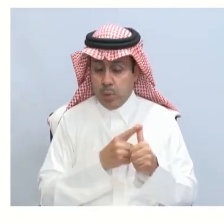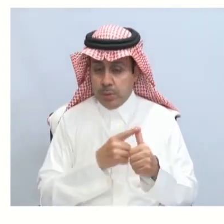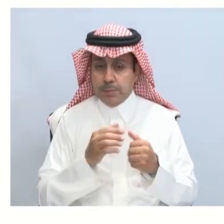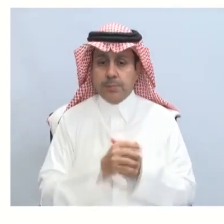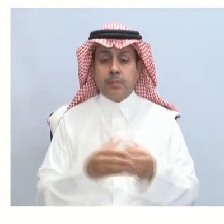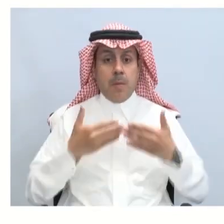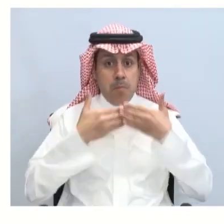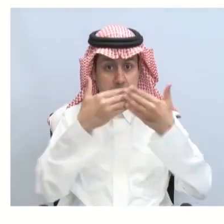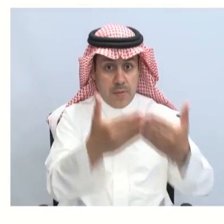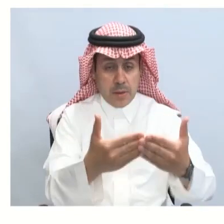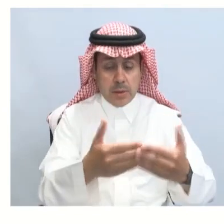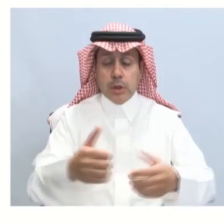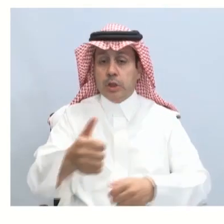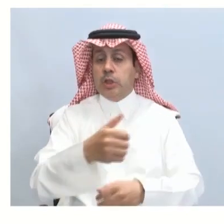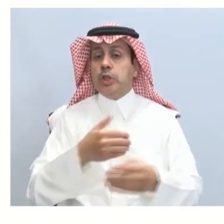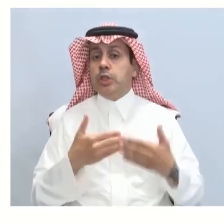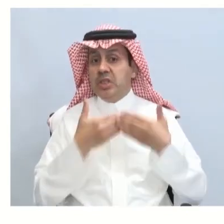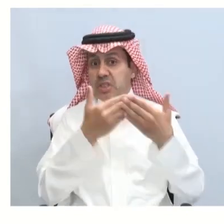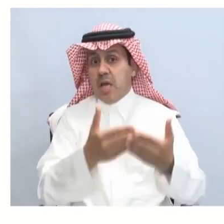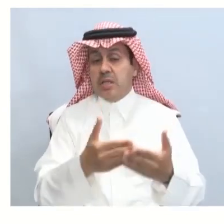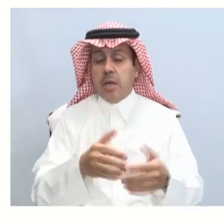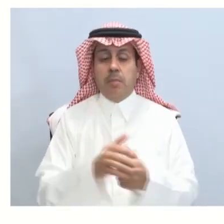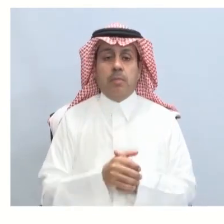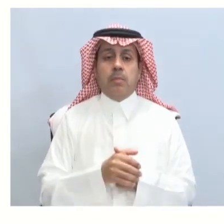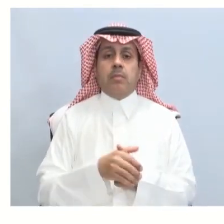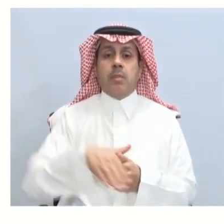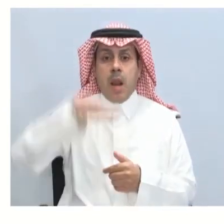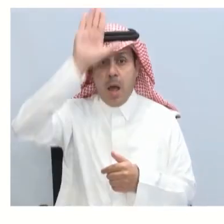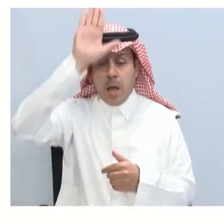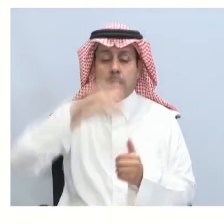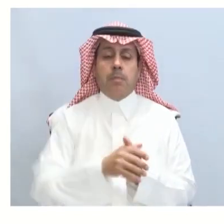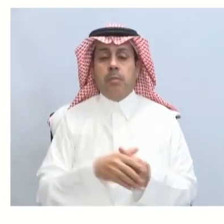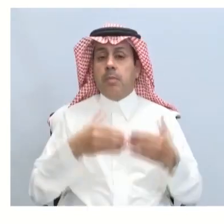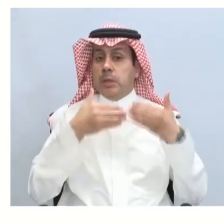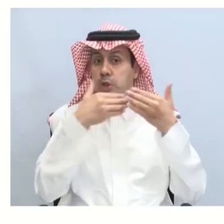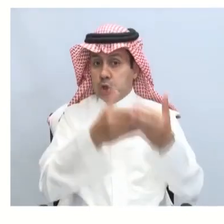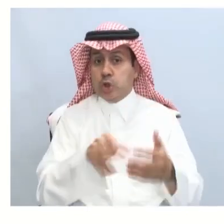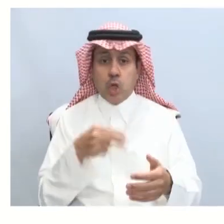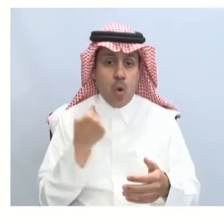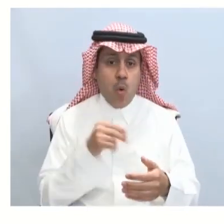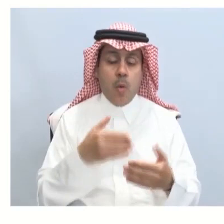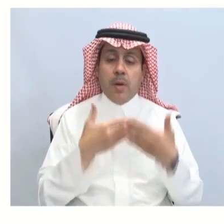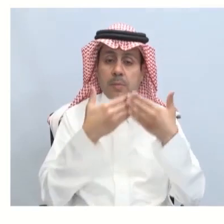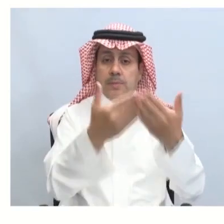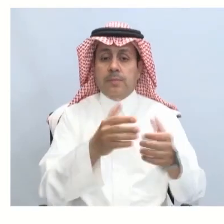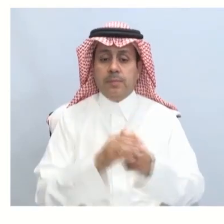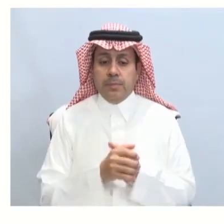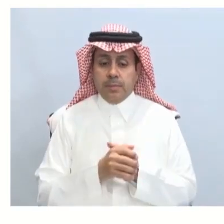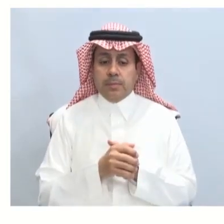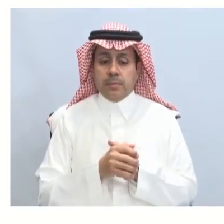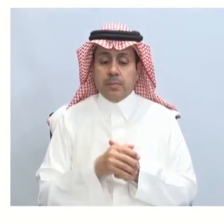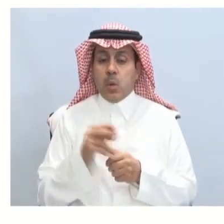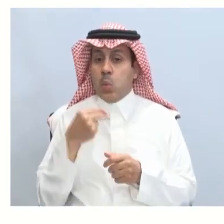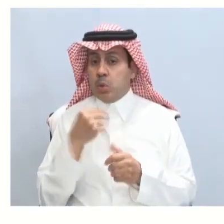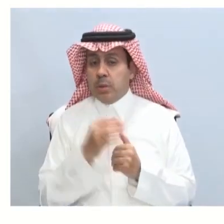يكون باذل الجائزه هو الحاكم هو الحاكم او جهاز من الدوله كاحدى